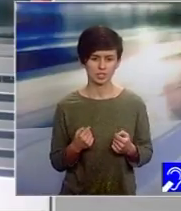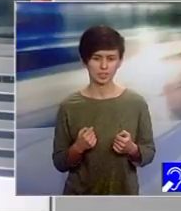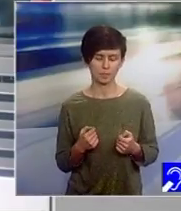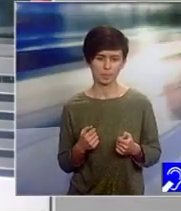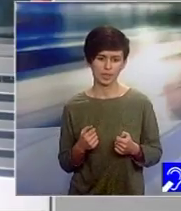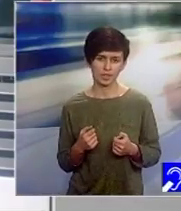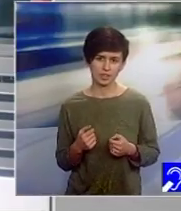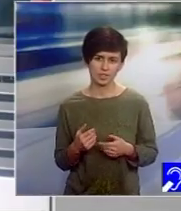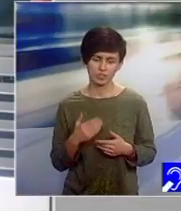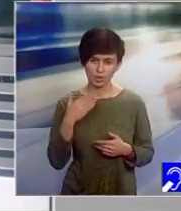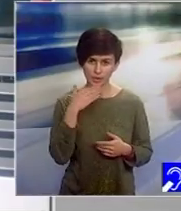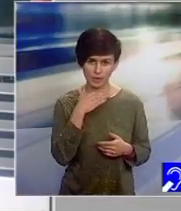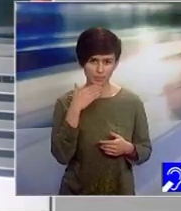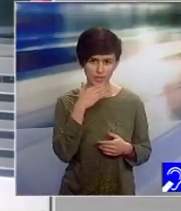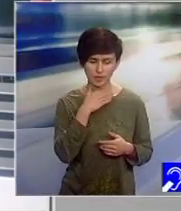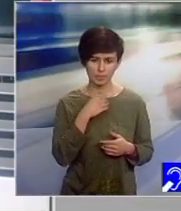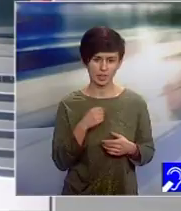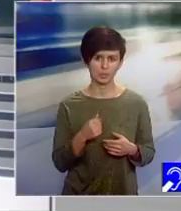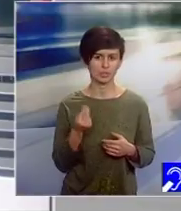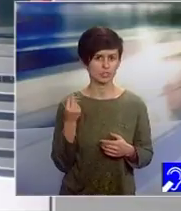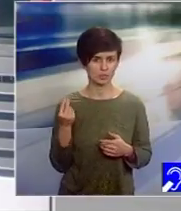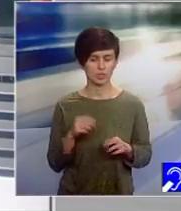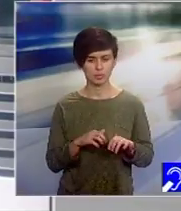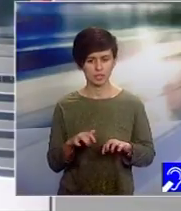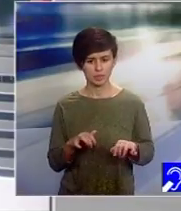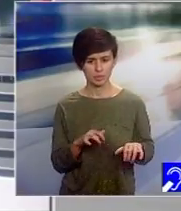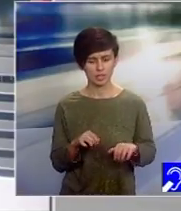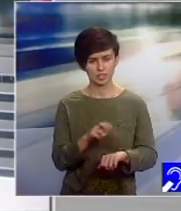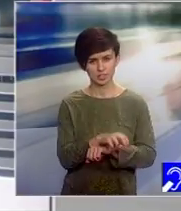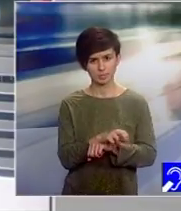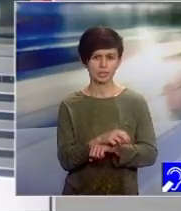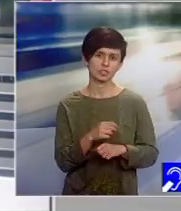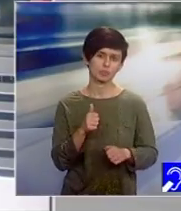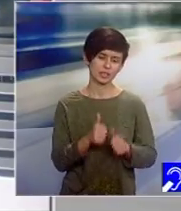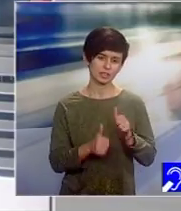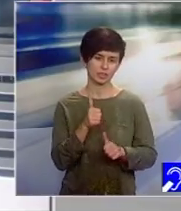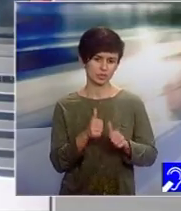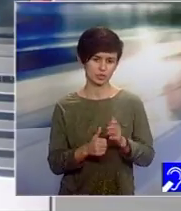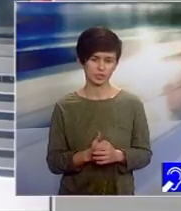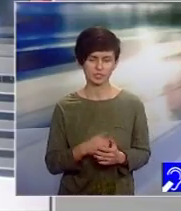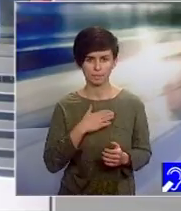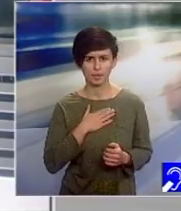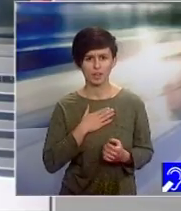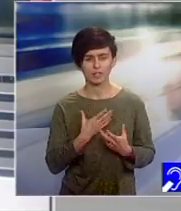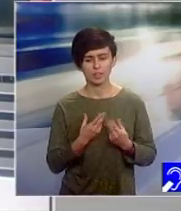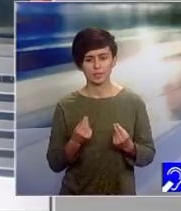Îi vom recompensa cu un premiu pentru cel mai bun pianist participant în concurs. Avem destul de